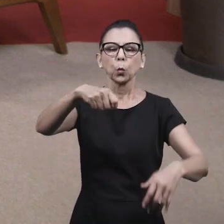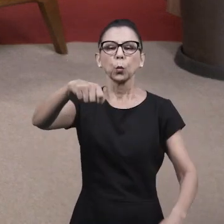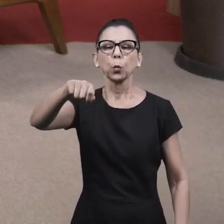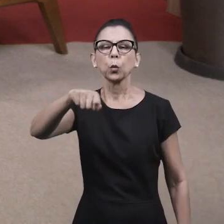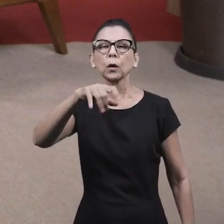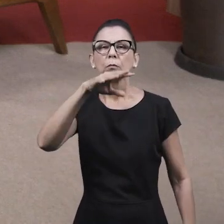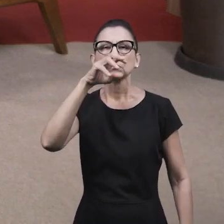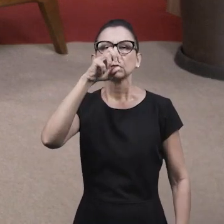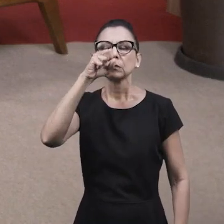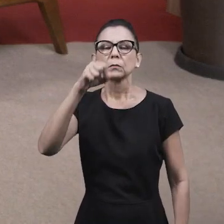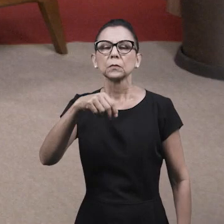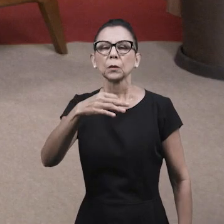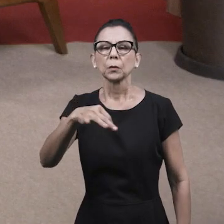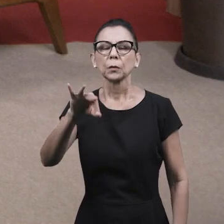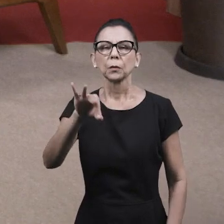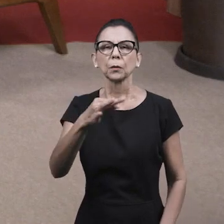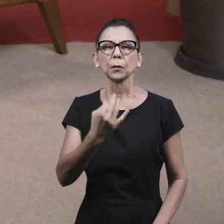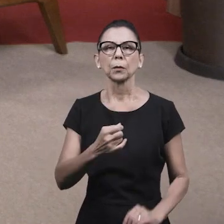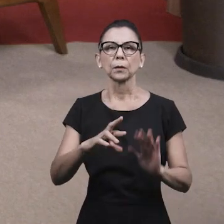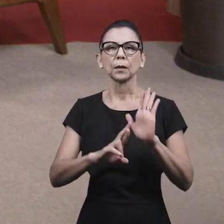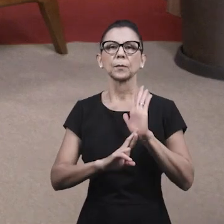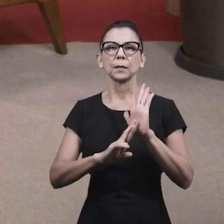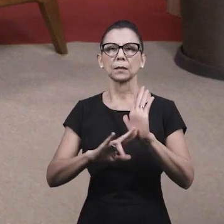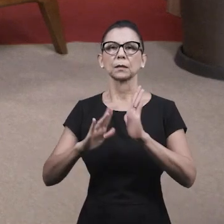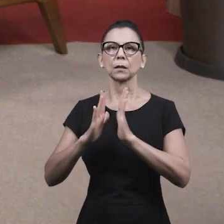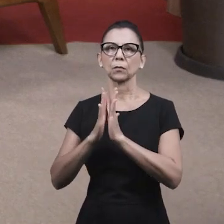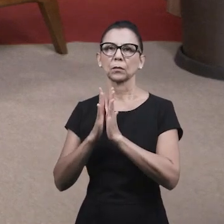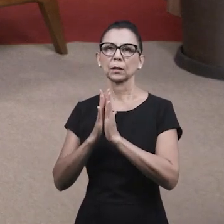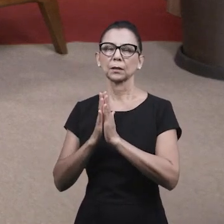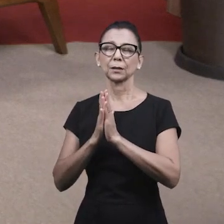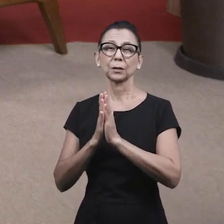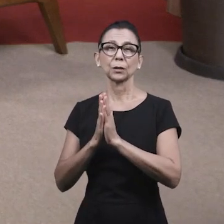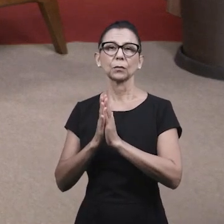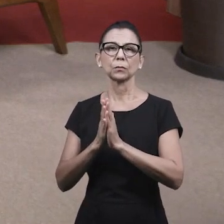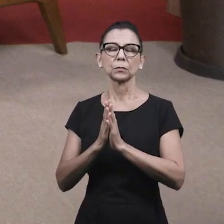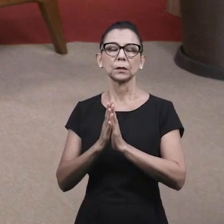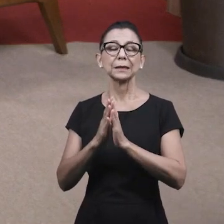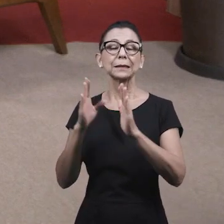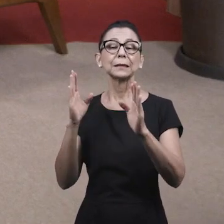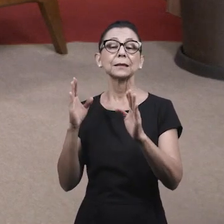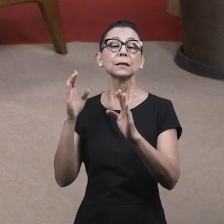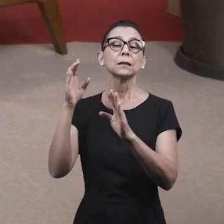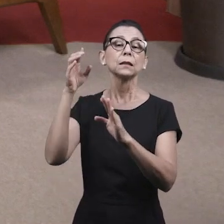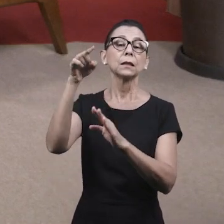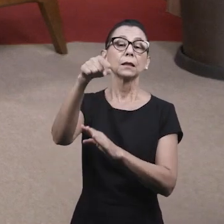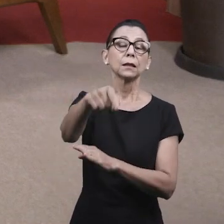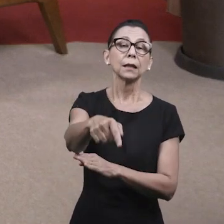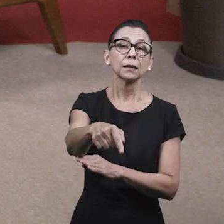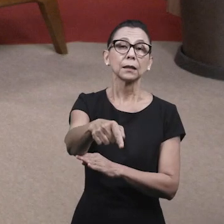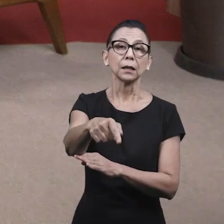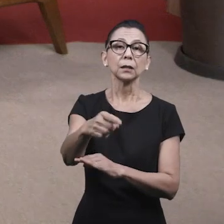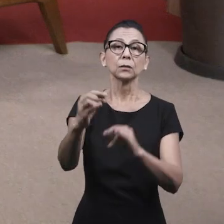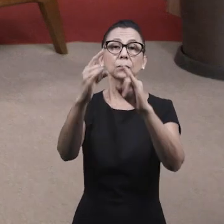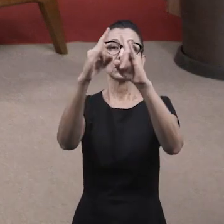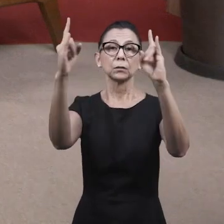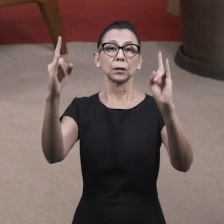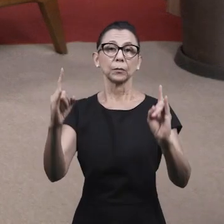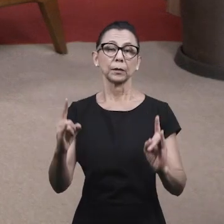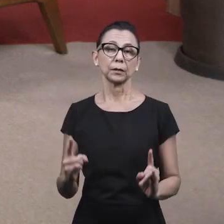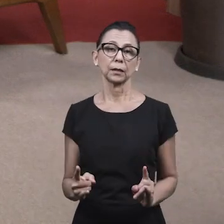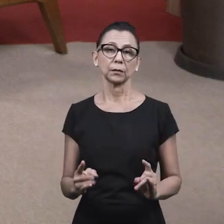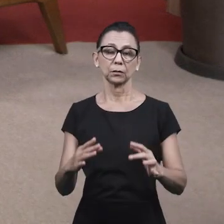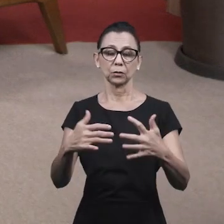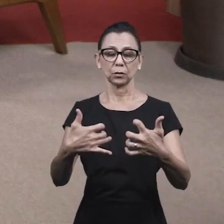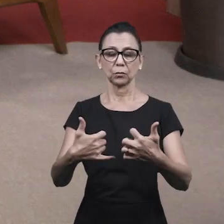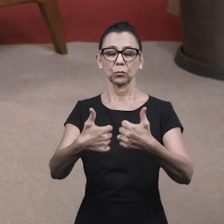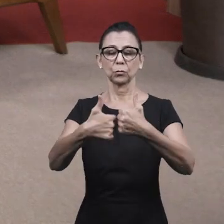L'autel de l'encens qui parle de prière. À l'intérieur, dans le lieu saint des saints, l'arche de l'alliance qui pointe vers le